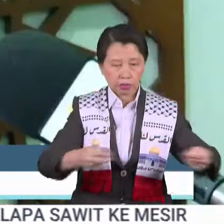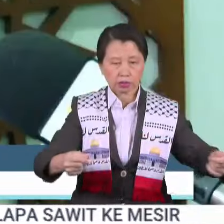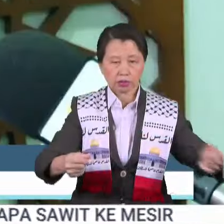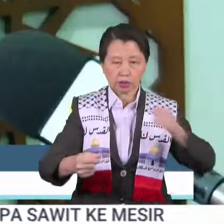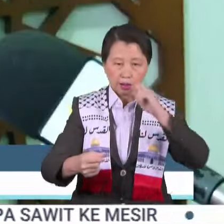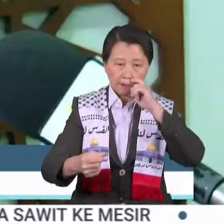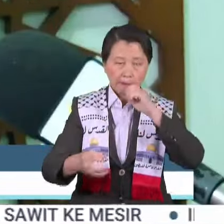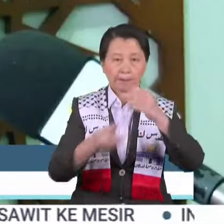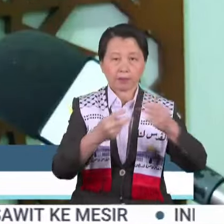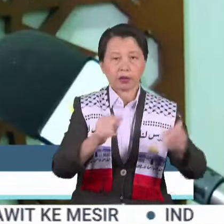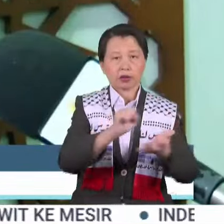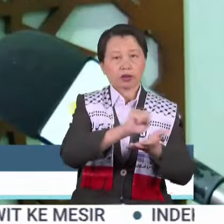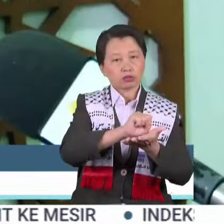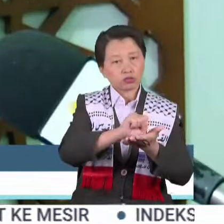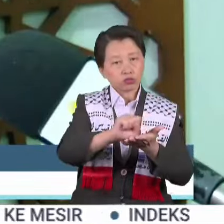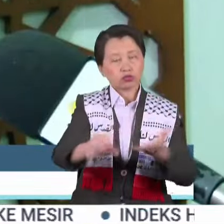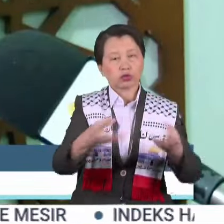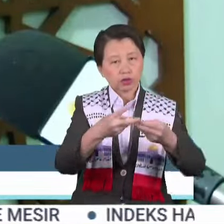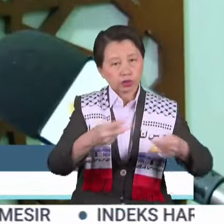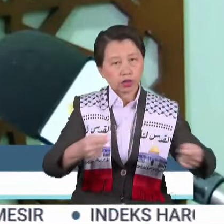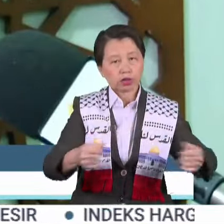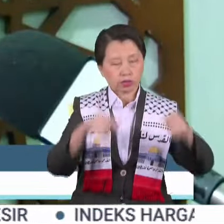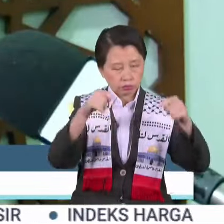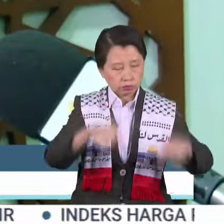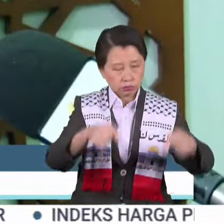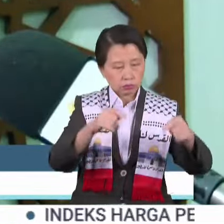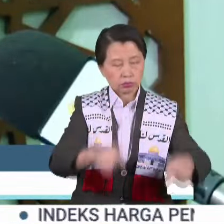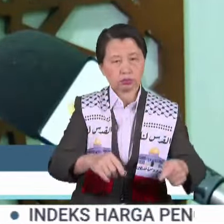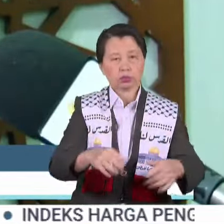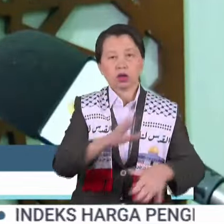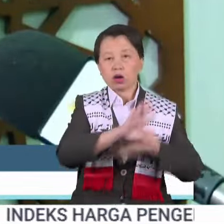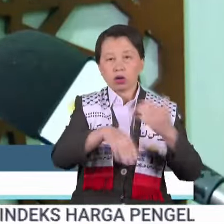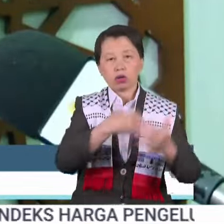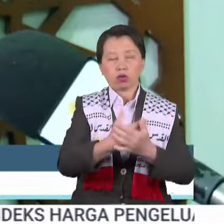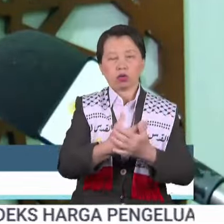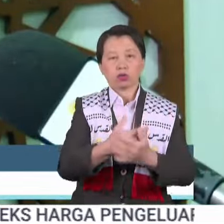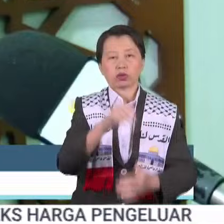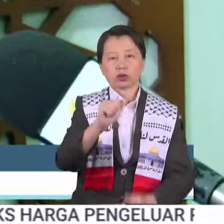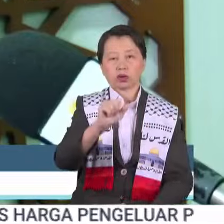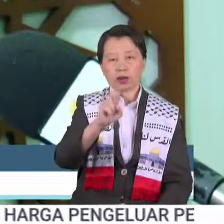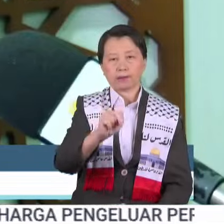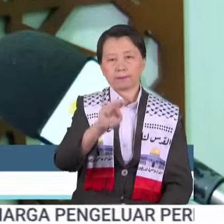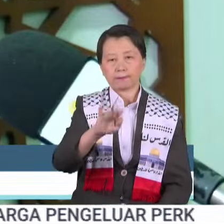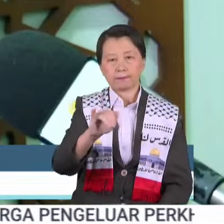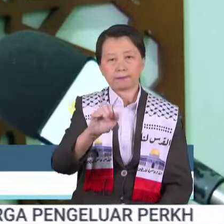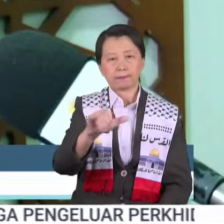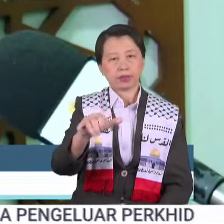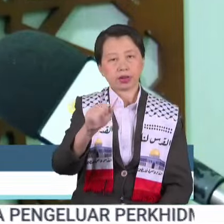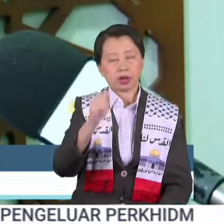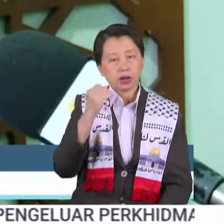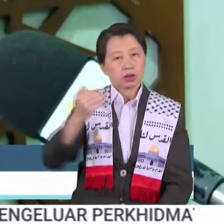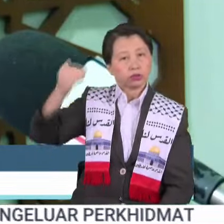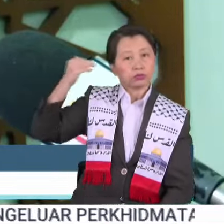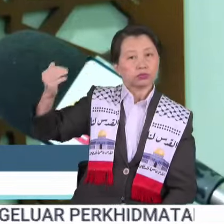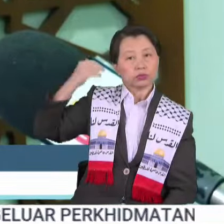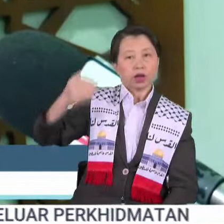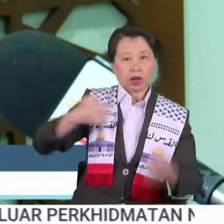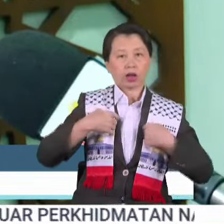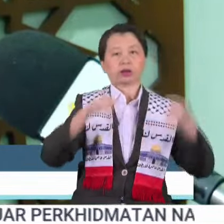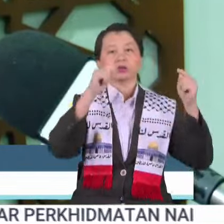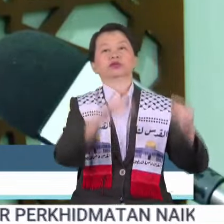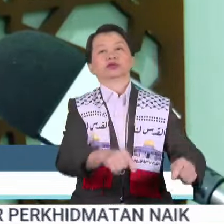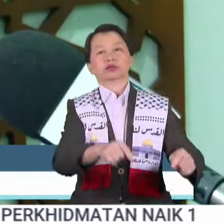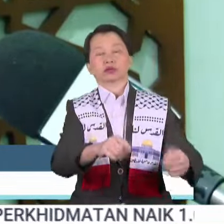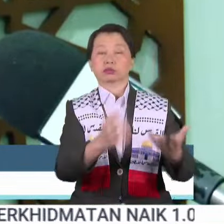Muqaddasah, tanah suci. Ianya tanah di mana tempat para anbiya dan salafus salih yang terdahulu berada di dalamnya.